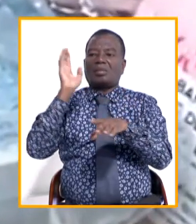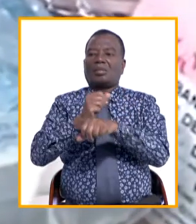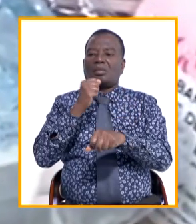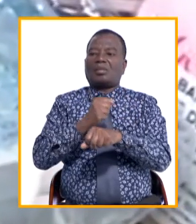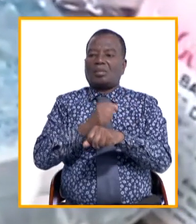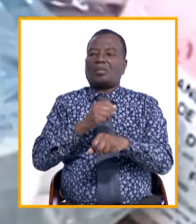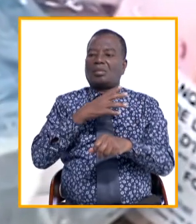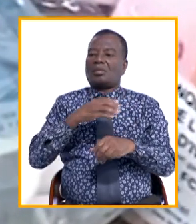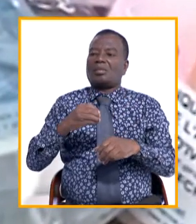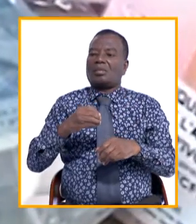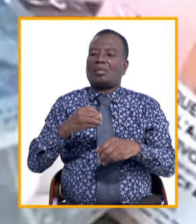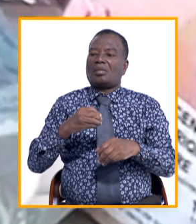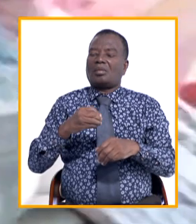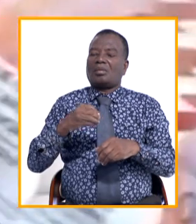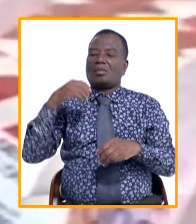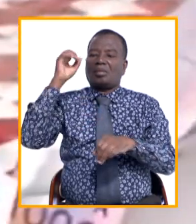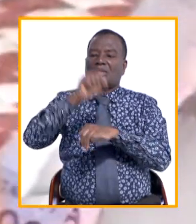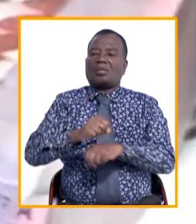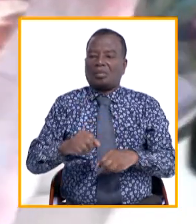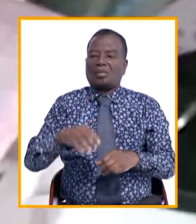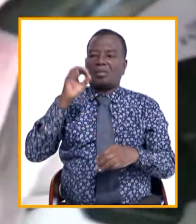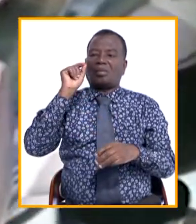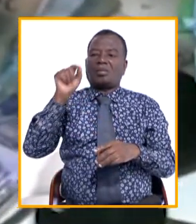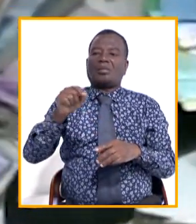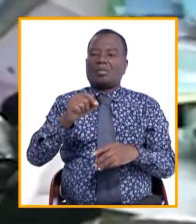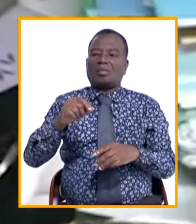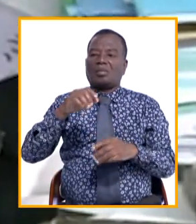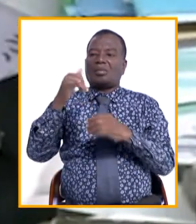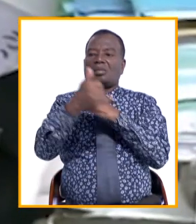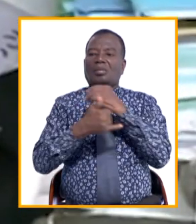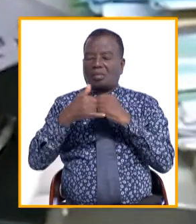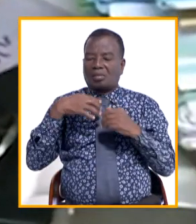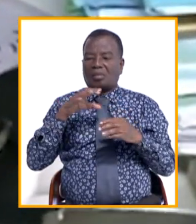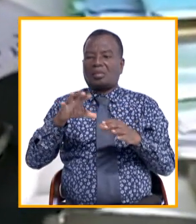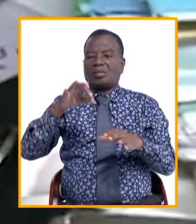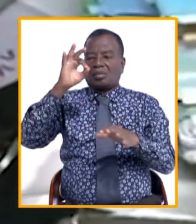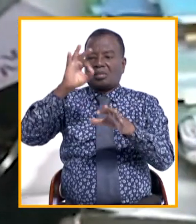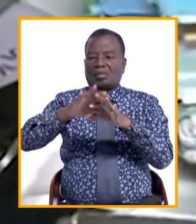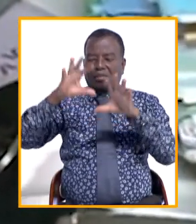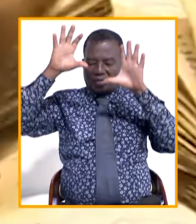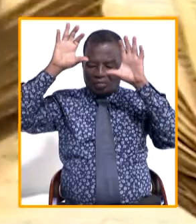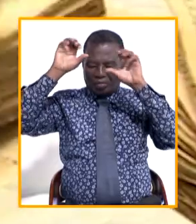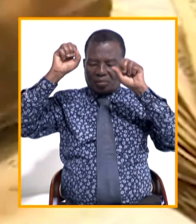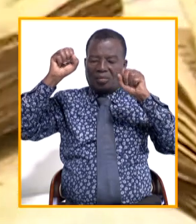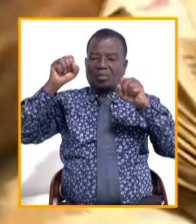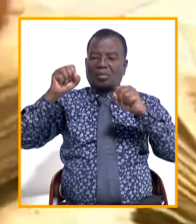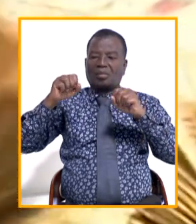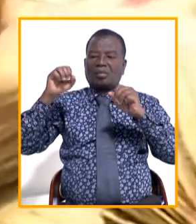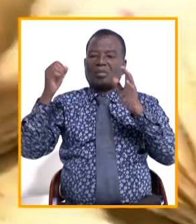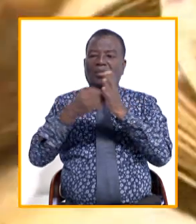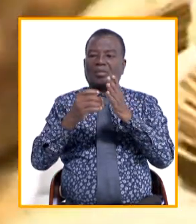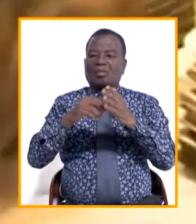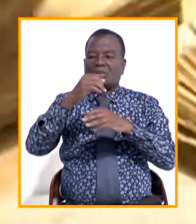gagner des points au niveau international. Le pays vient d'être élu à la présidence de l'Académie internationale anticorruption pour un